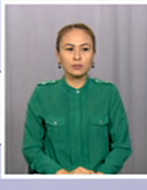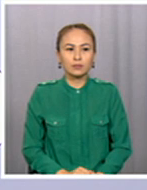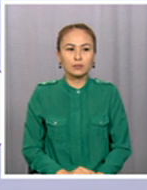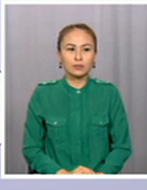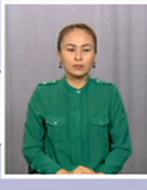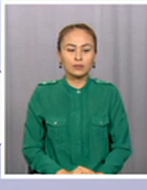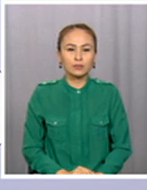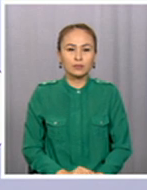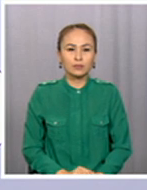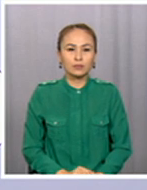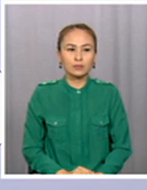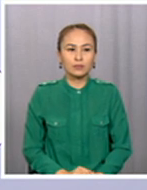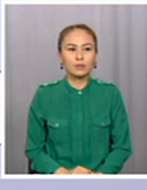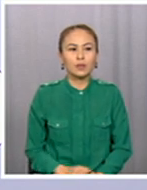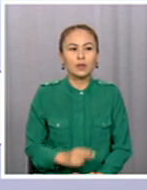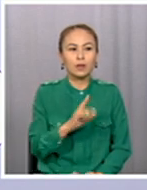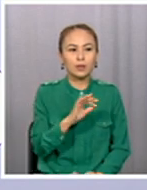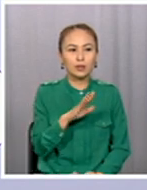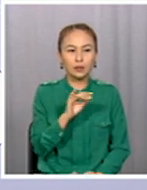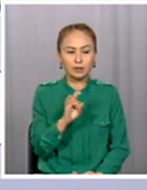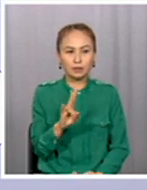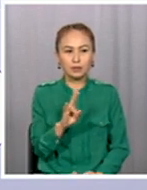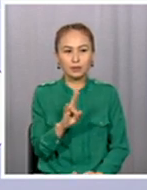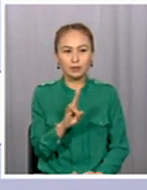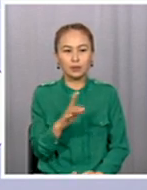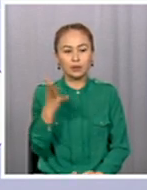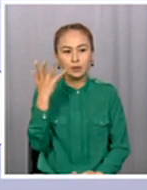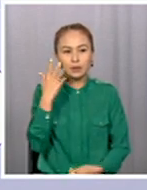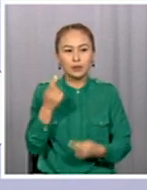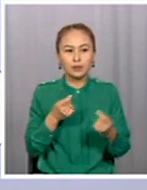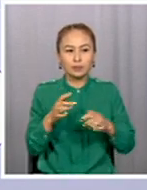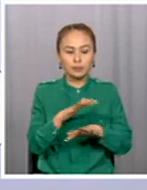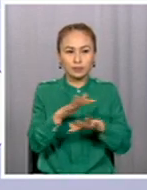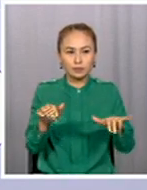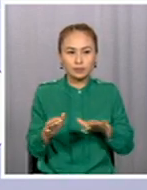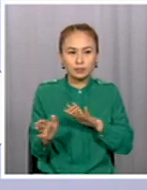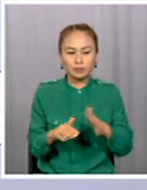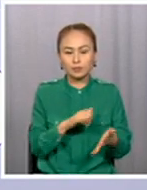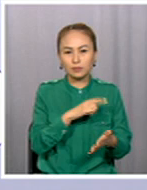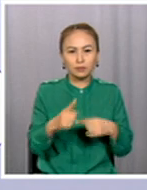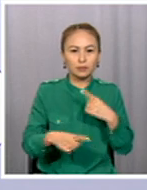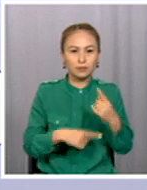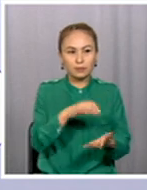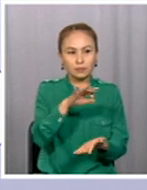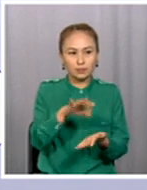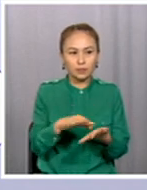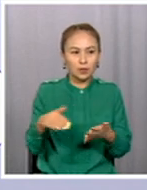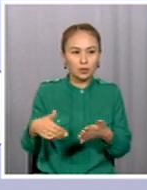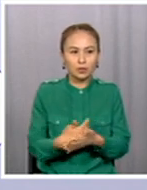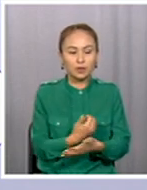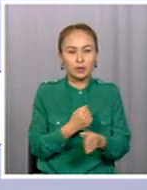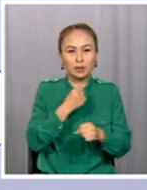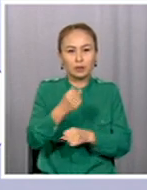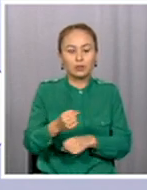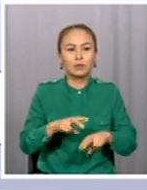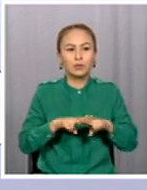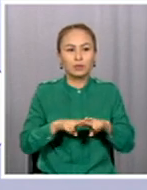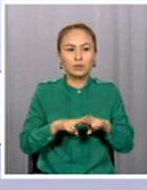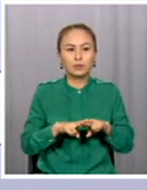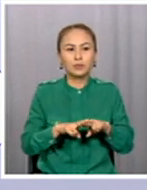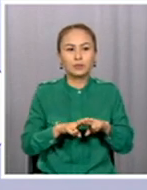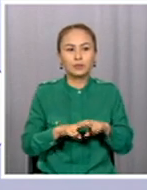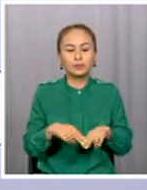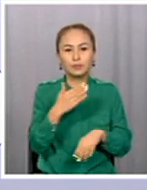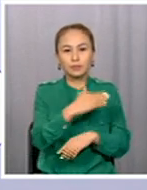Константин христиан дінін қолдағаннан кейін ендігі мақсаты жаңа елорда құру.